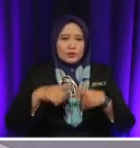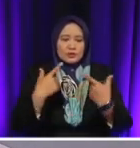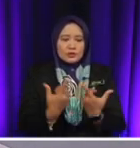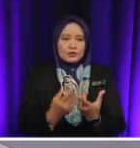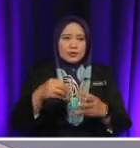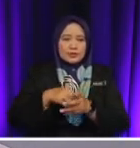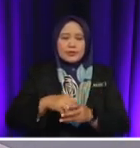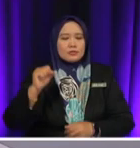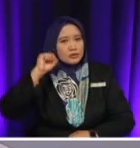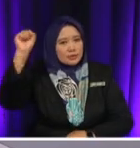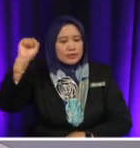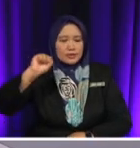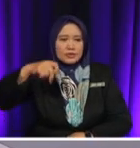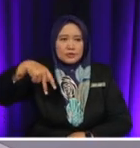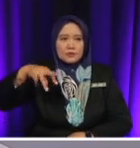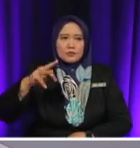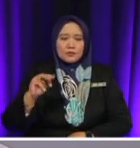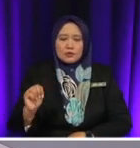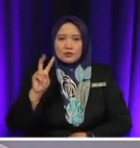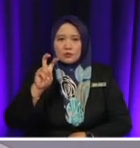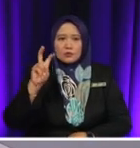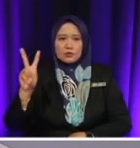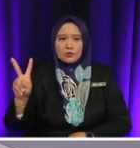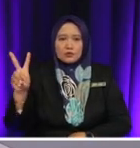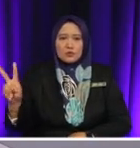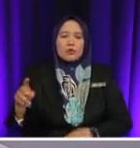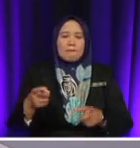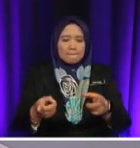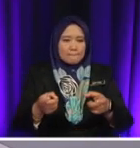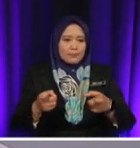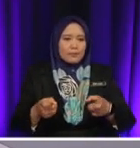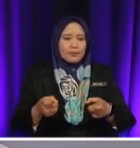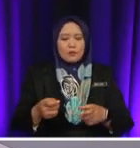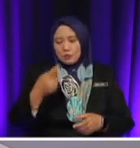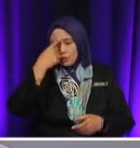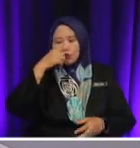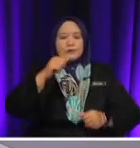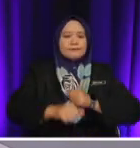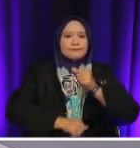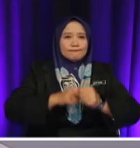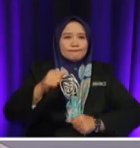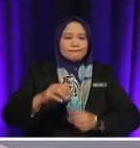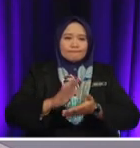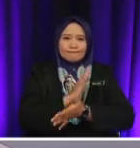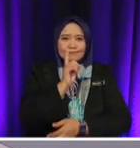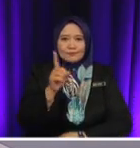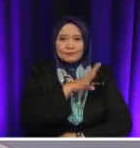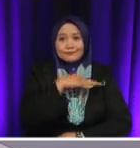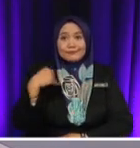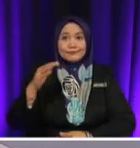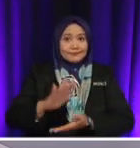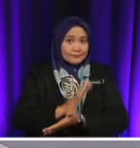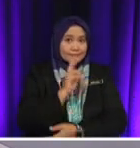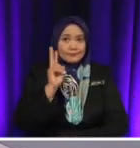SPM 2022 pecutan yang mana hari ini kita akan mempelajari mata pelajaran sains untuk kertas satu dan juga kertas